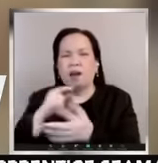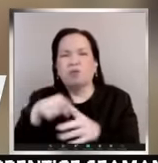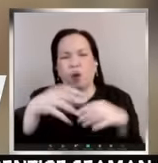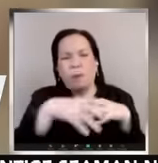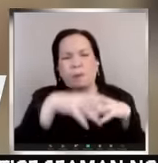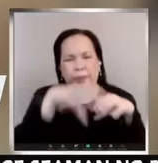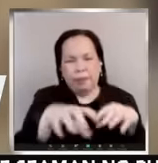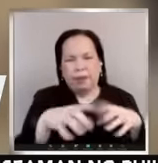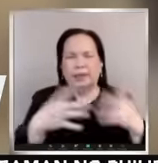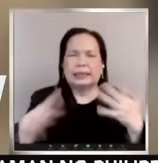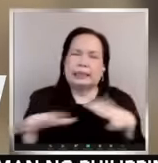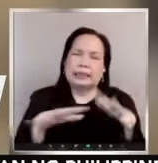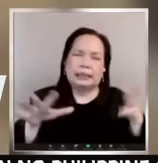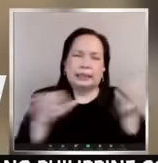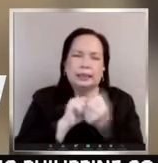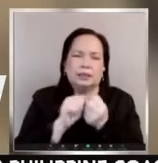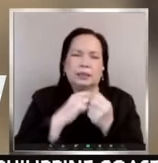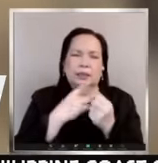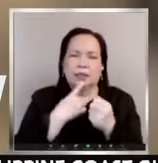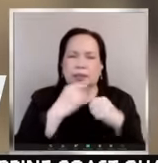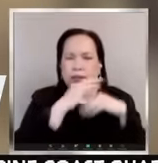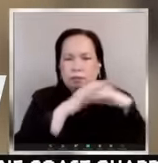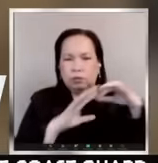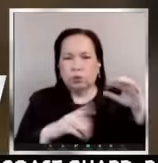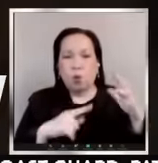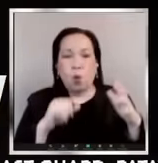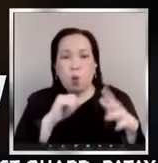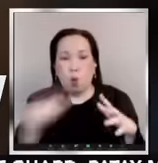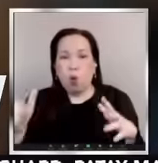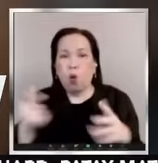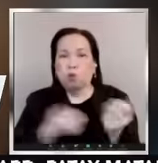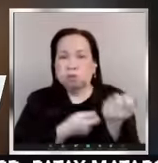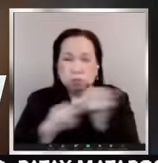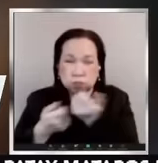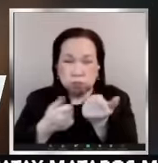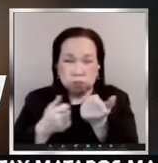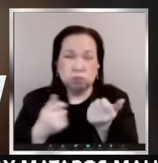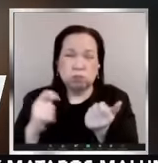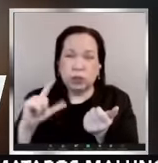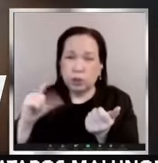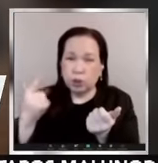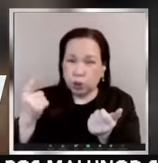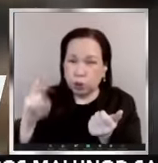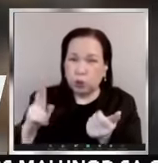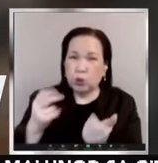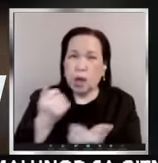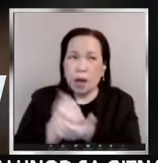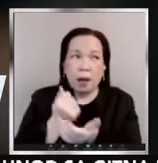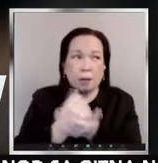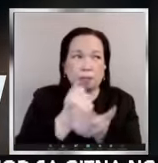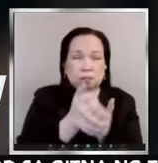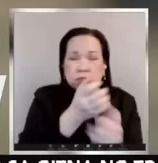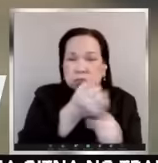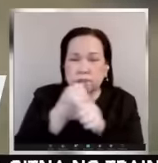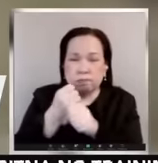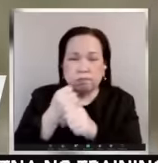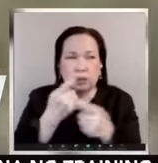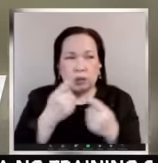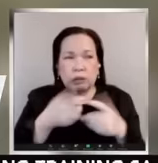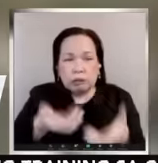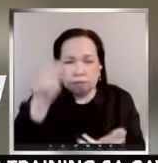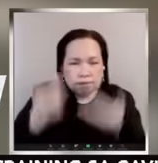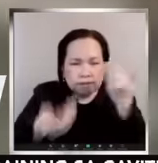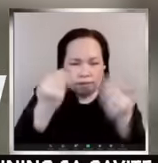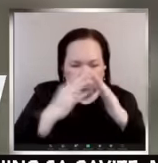at mga tagalokal na pamahalaan sa pagbubungkal sa pagbabaka sakaling may makuha pang mapakikinabangan sa mga natabunang bahay.